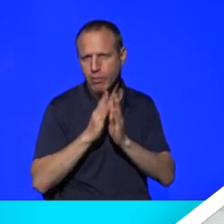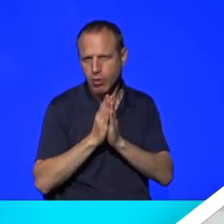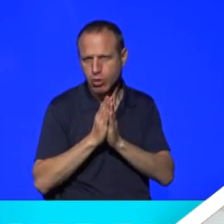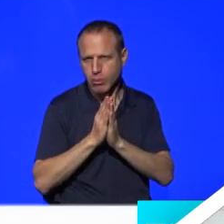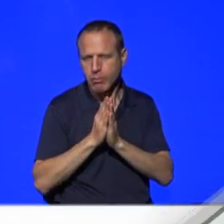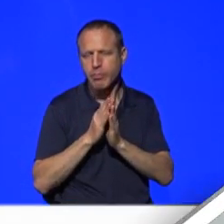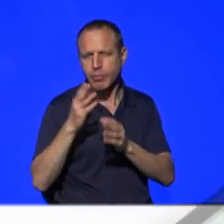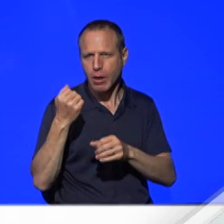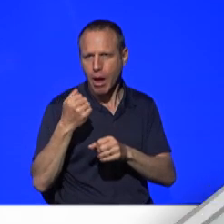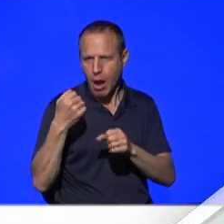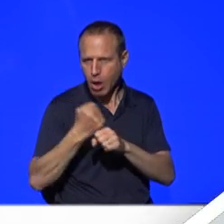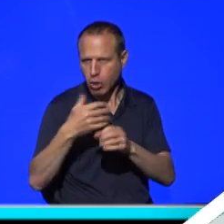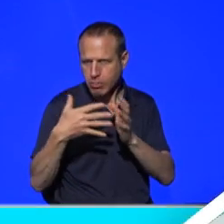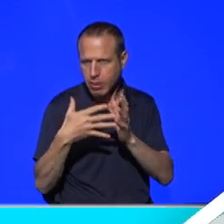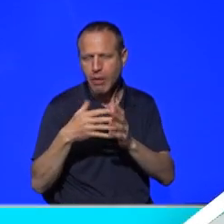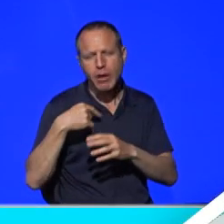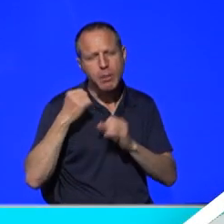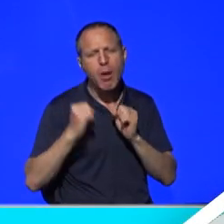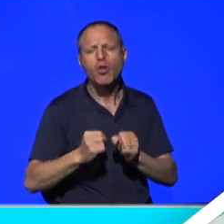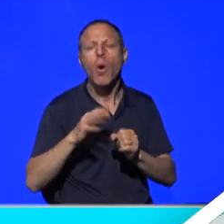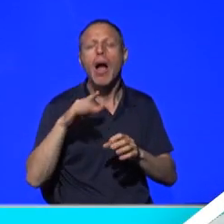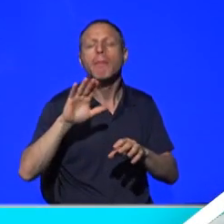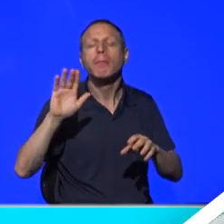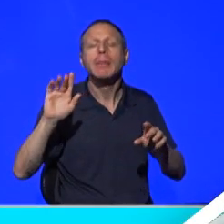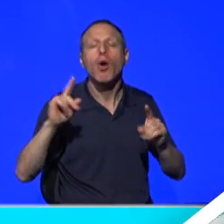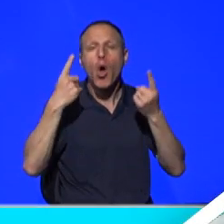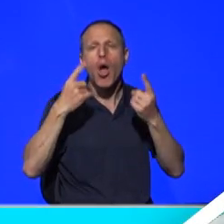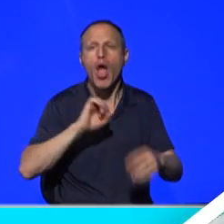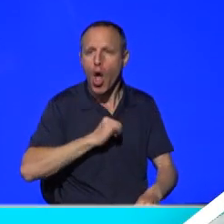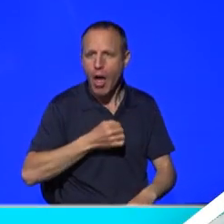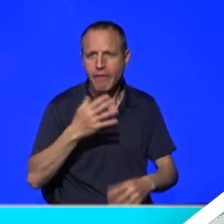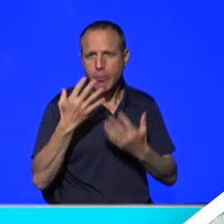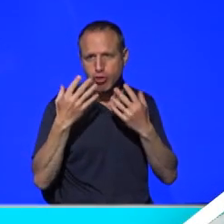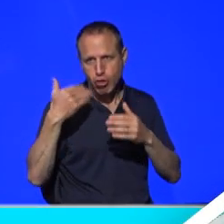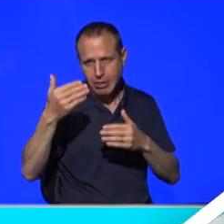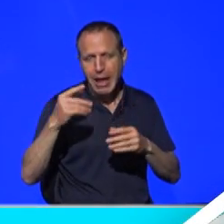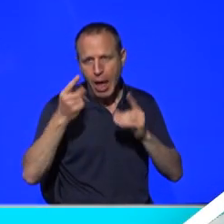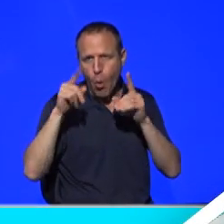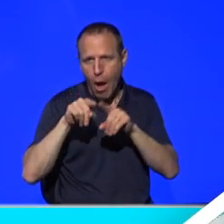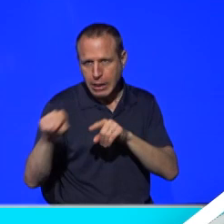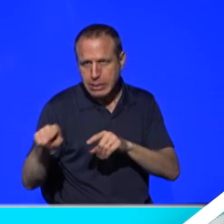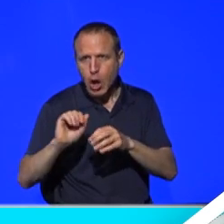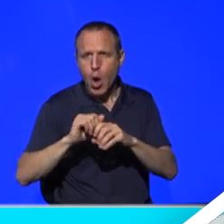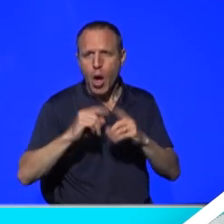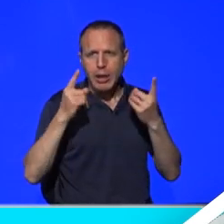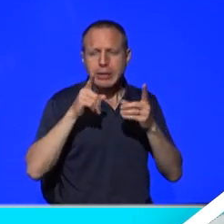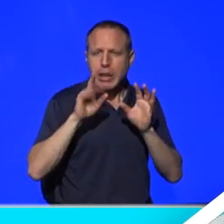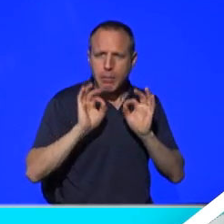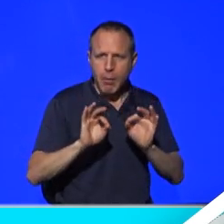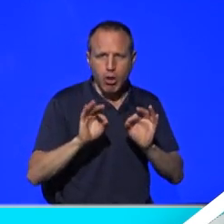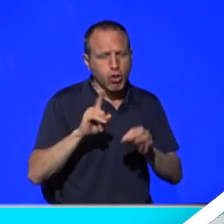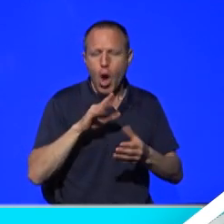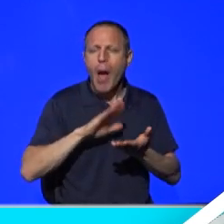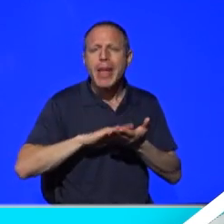לעשות, ואני בטוח שהם עושים את זה, גם אם מתפלק לו עלינו, כואב כמה שיהיה אירוע כזה או אחר, זה לגמרי, לגמרי לא